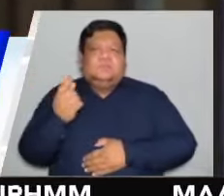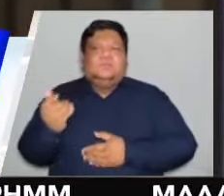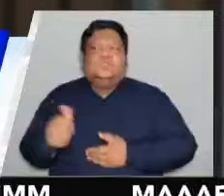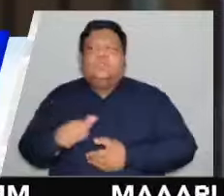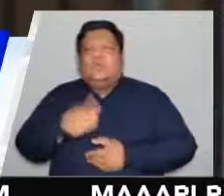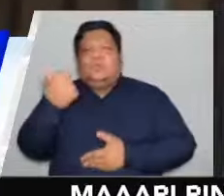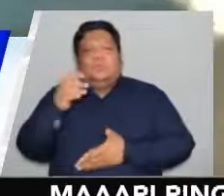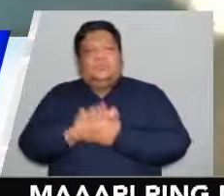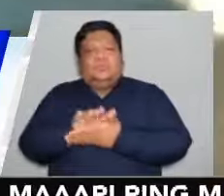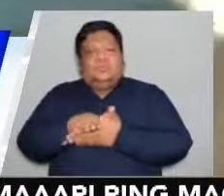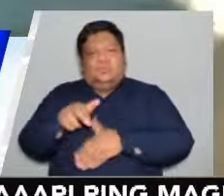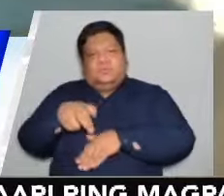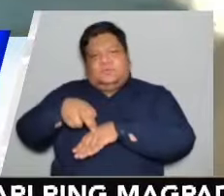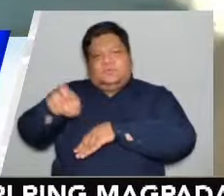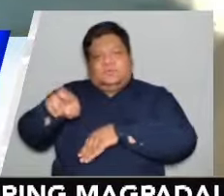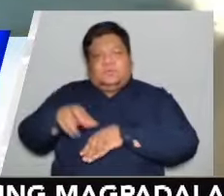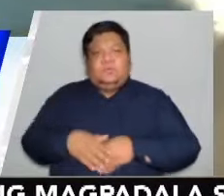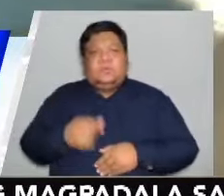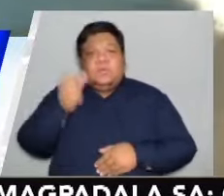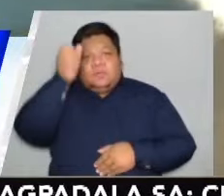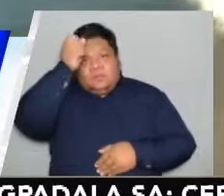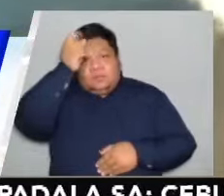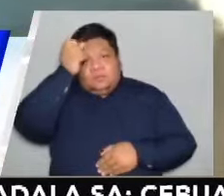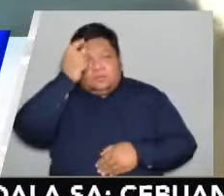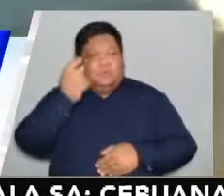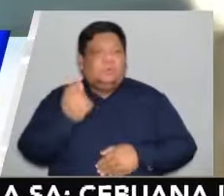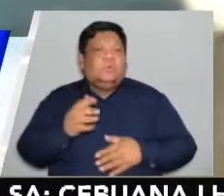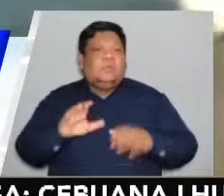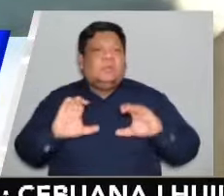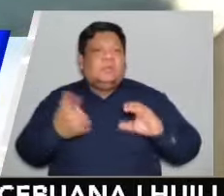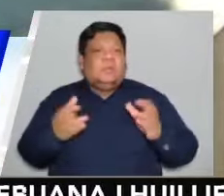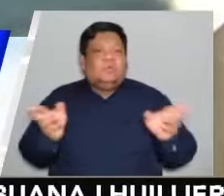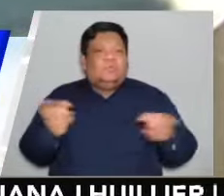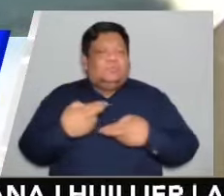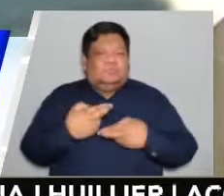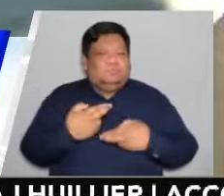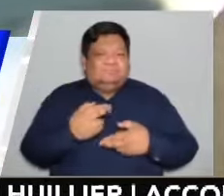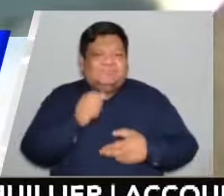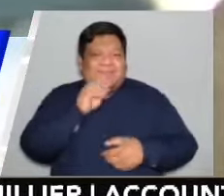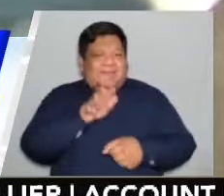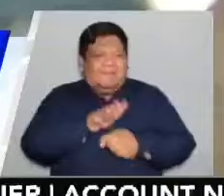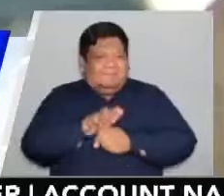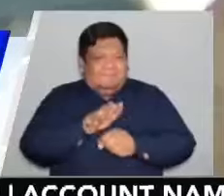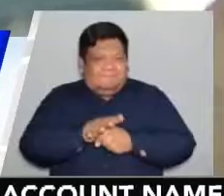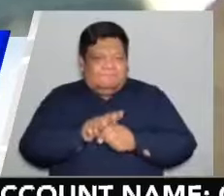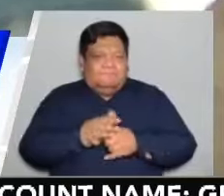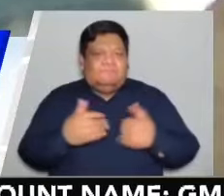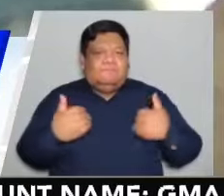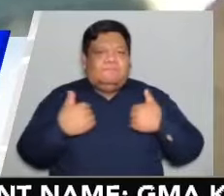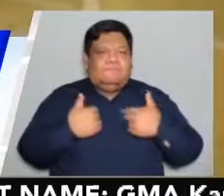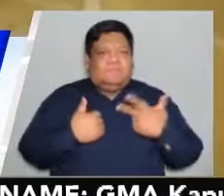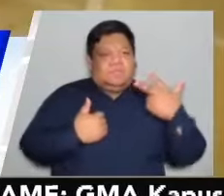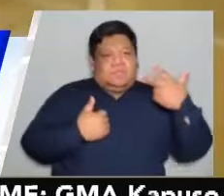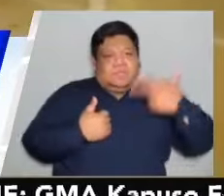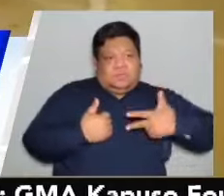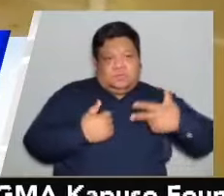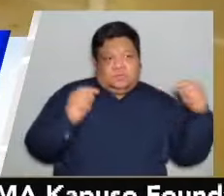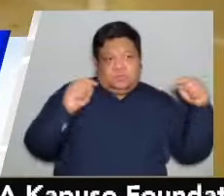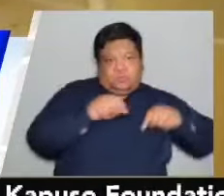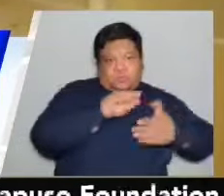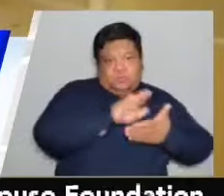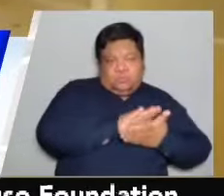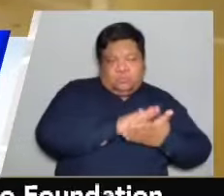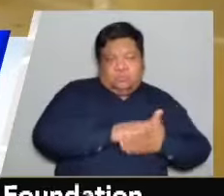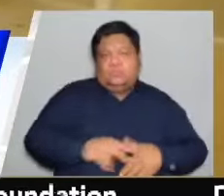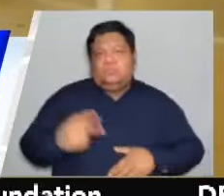rin sa mga classroom kaya blended learning ang ipinatutupad tatlong araw naka-ons site ang mga estudyante habang dalawang araw ang online para yan sa mga